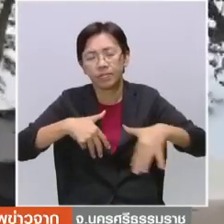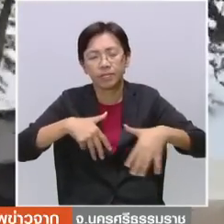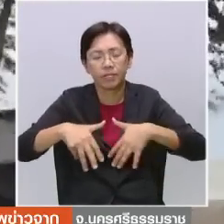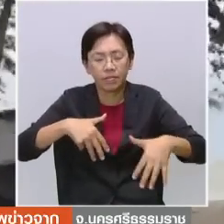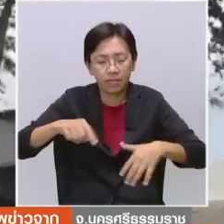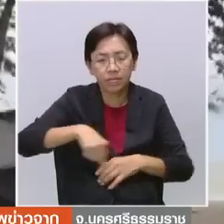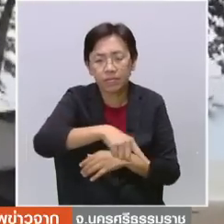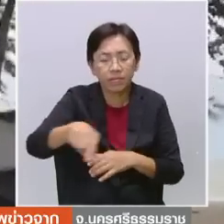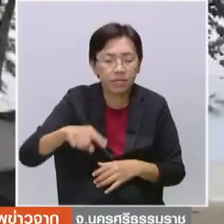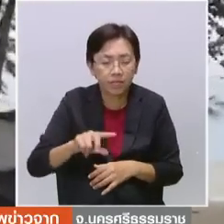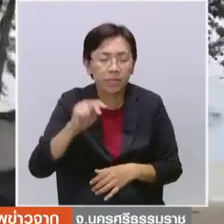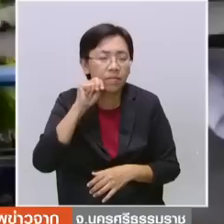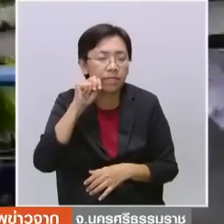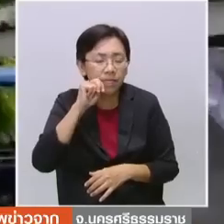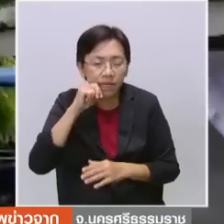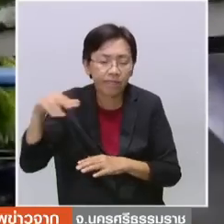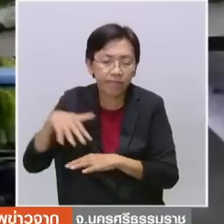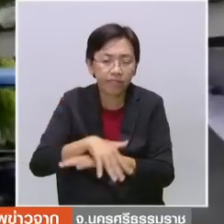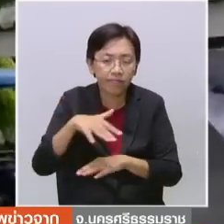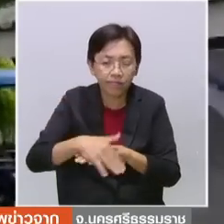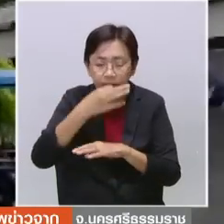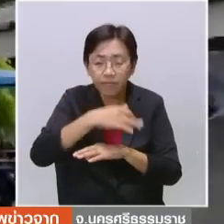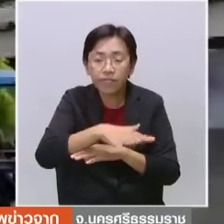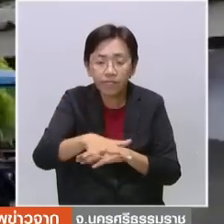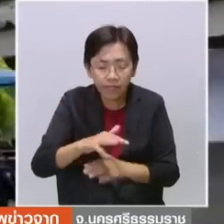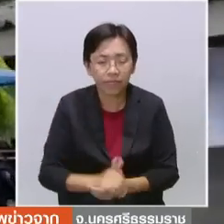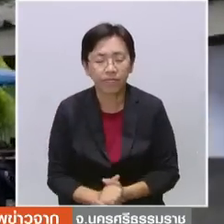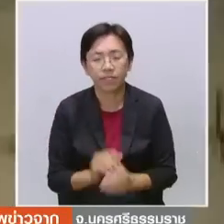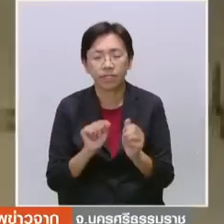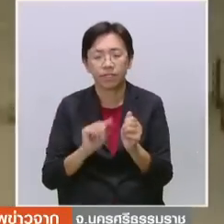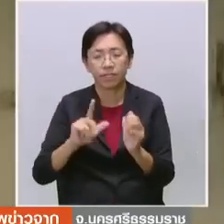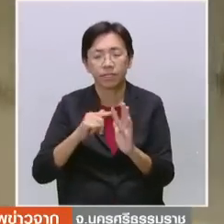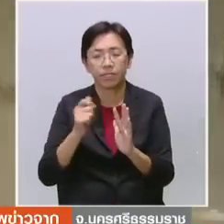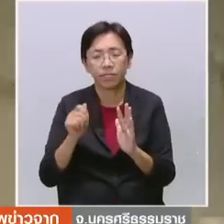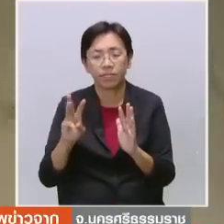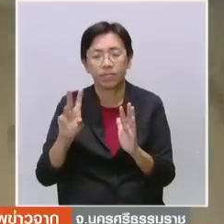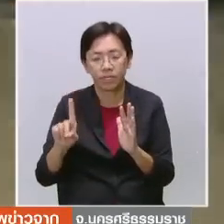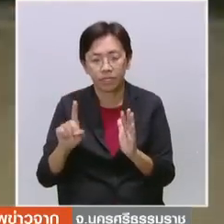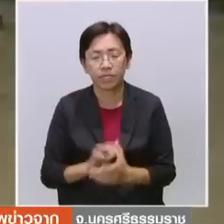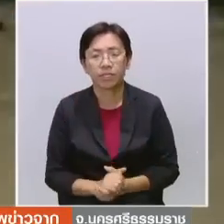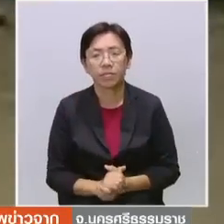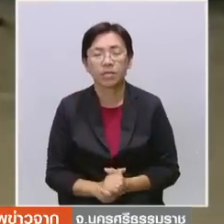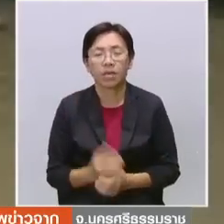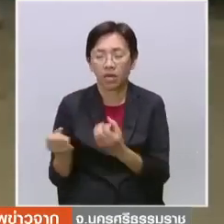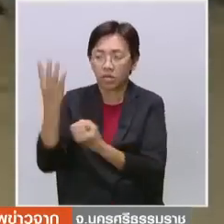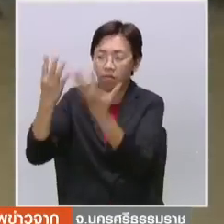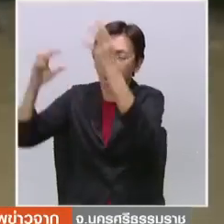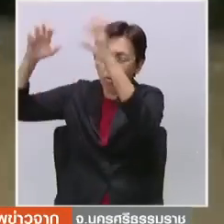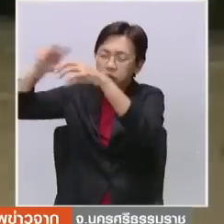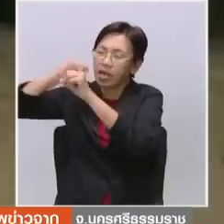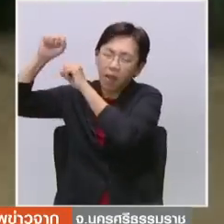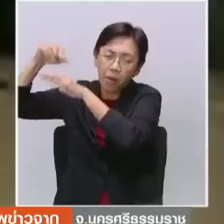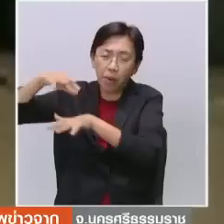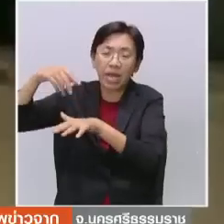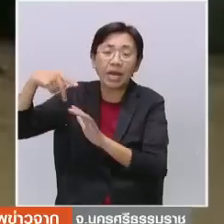คะมวลน้ำก่อนที่จะไหลลงสู่ทะเลอ่าวไทยในอำเภอชะอวดค่ะมีน้ำป่าจากจังหวัดพั